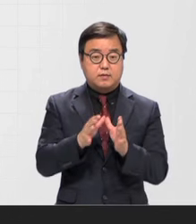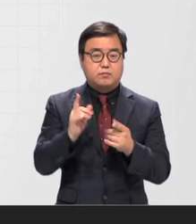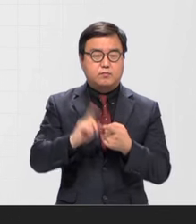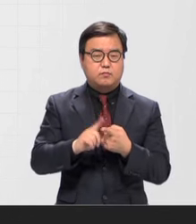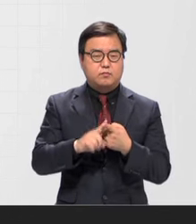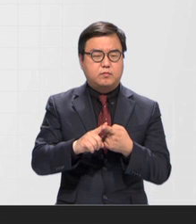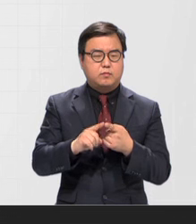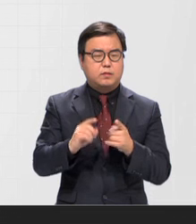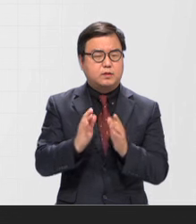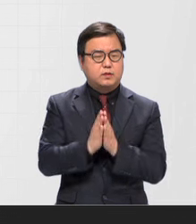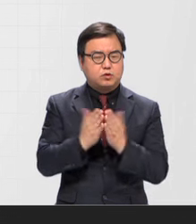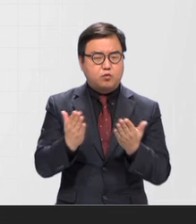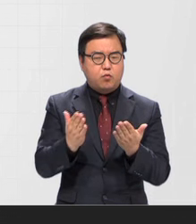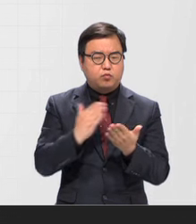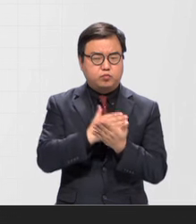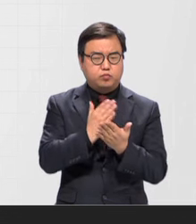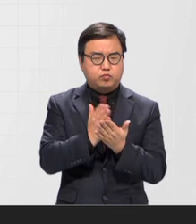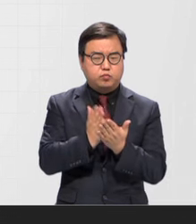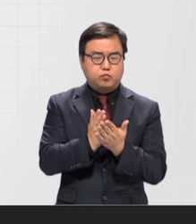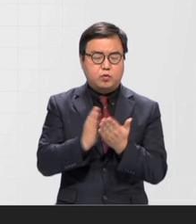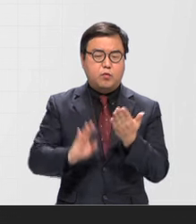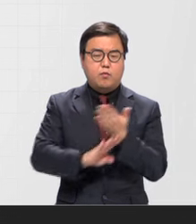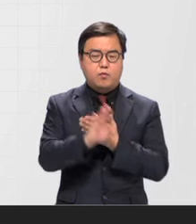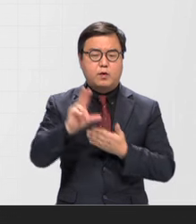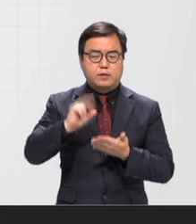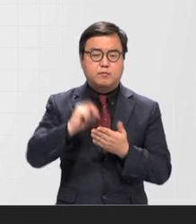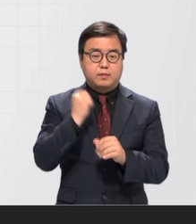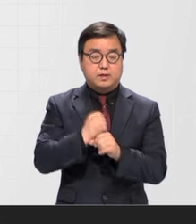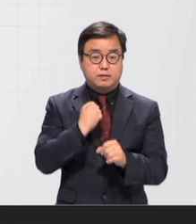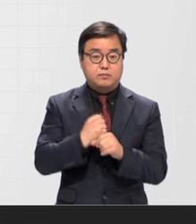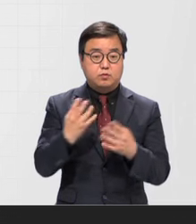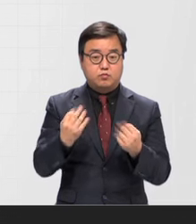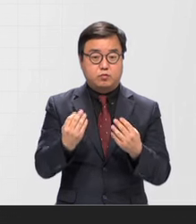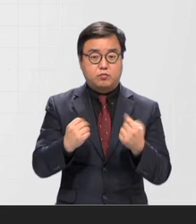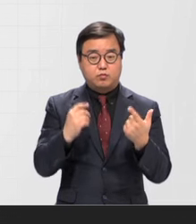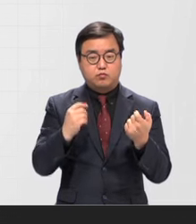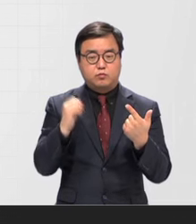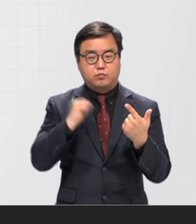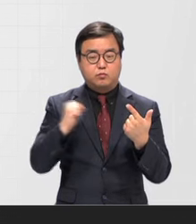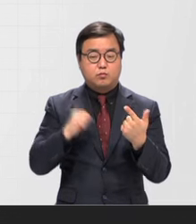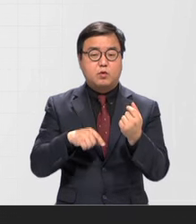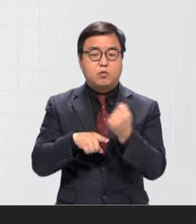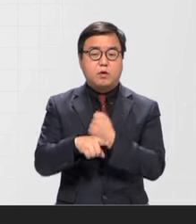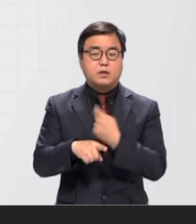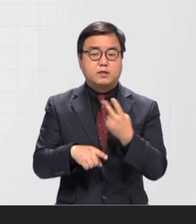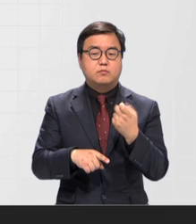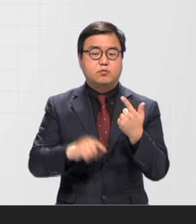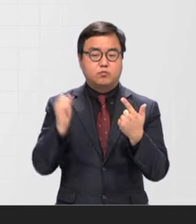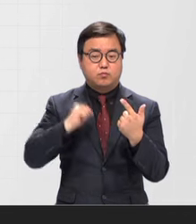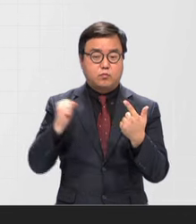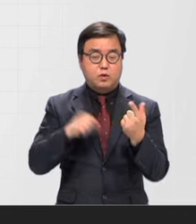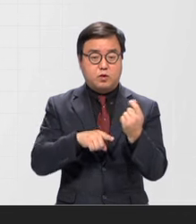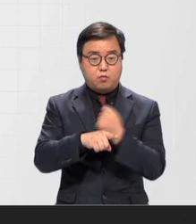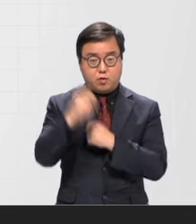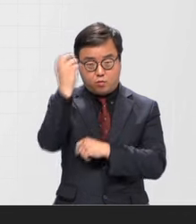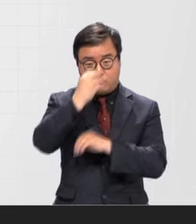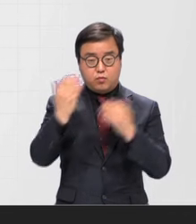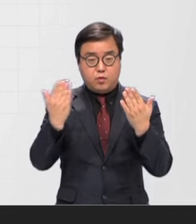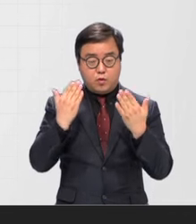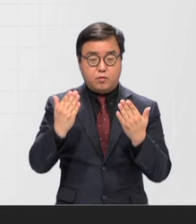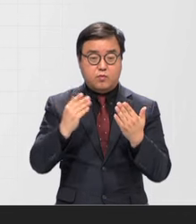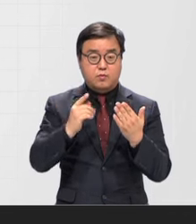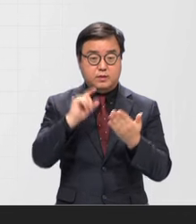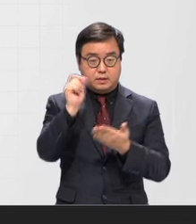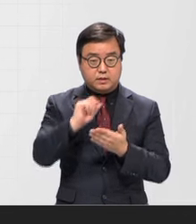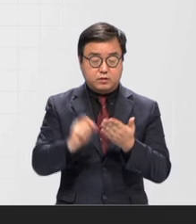비율이 수학은 66% 과학은 26% 달했습니다 특수목적고인 과학고도 구슬 면접 문제